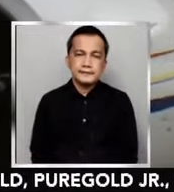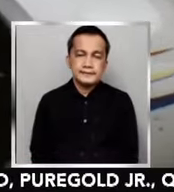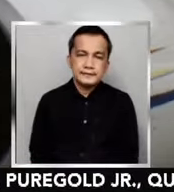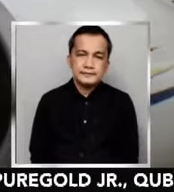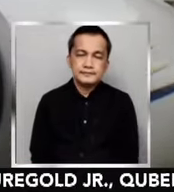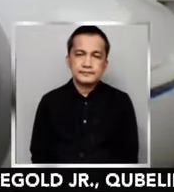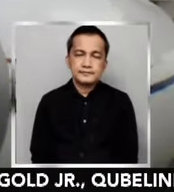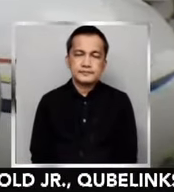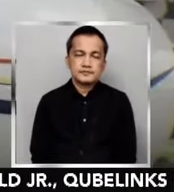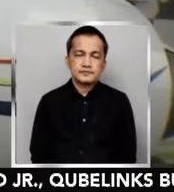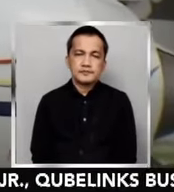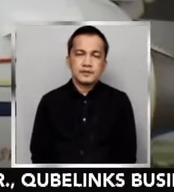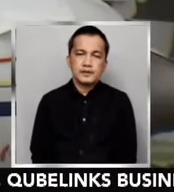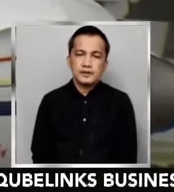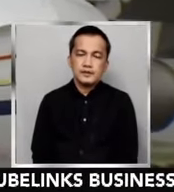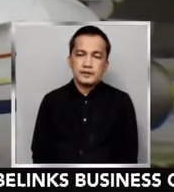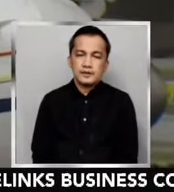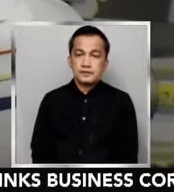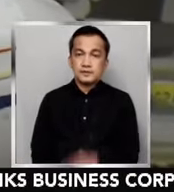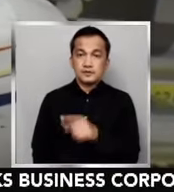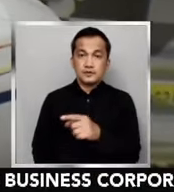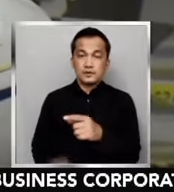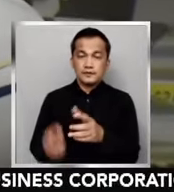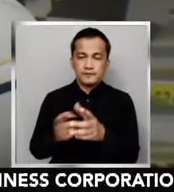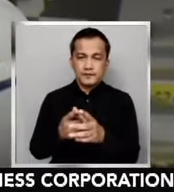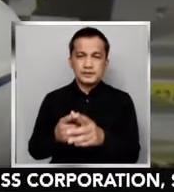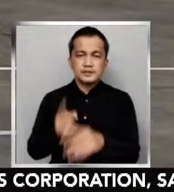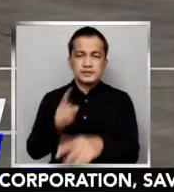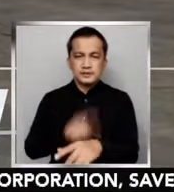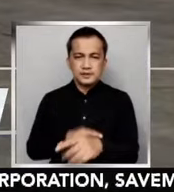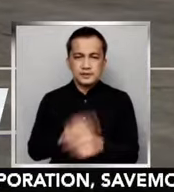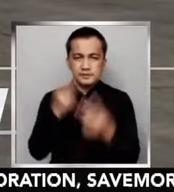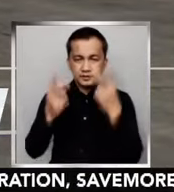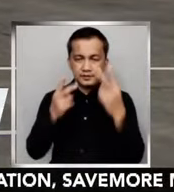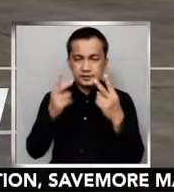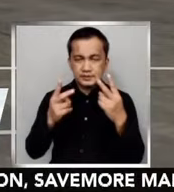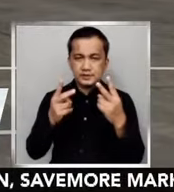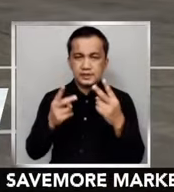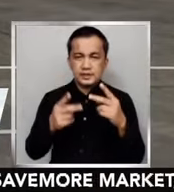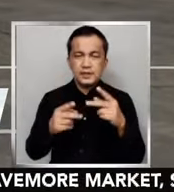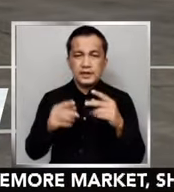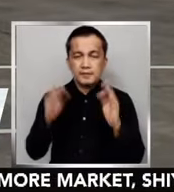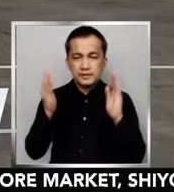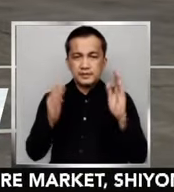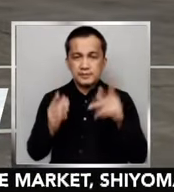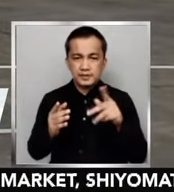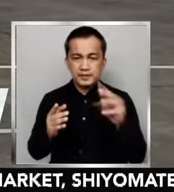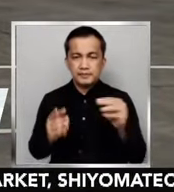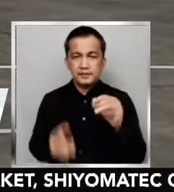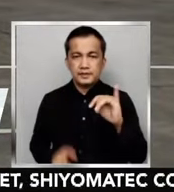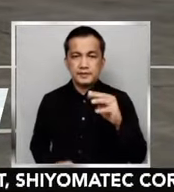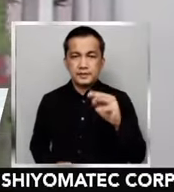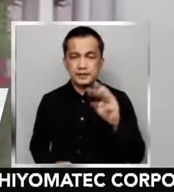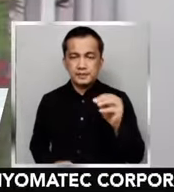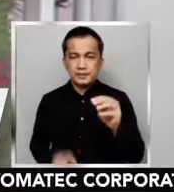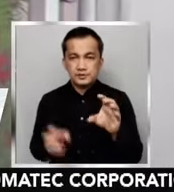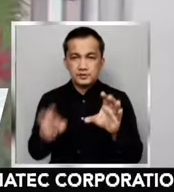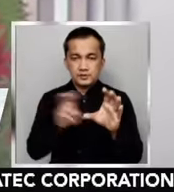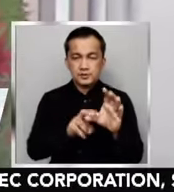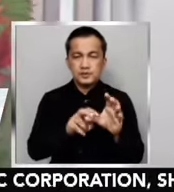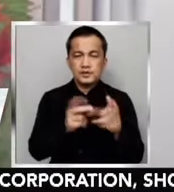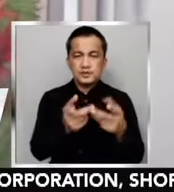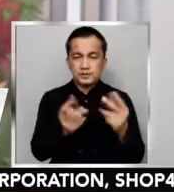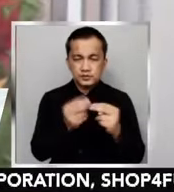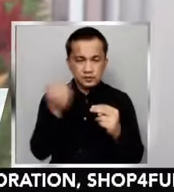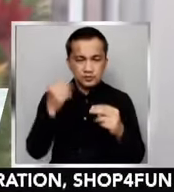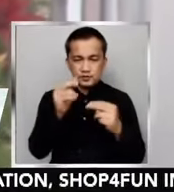development ito ang unang pagbisita sa Pilipinas ni Malaysian prime minister anwar ibrahim mula ng maluklok sa pwesto noong Nobyembre siya